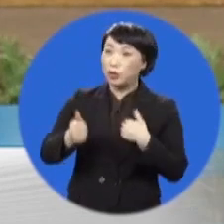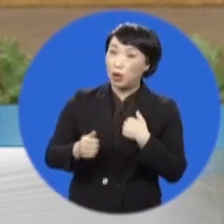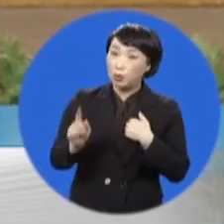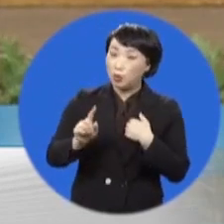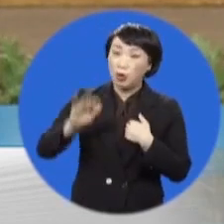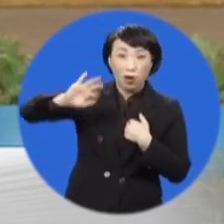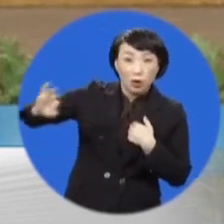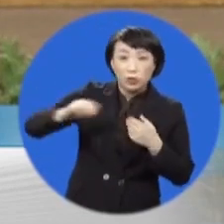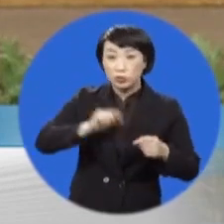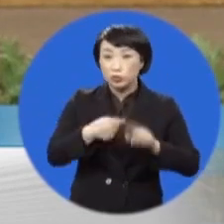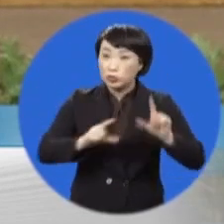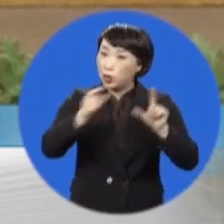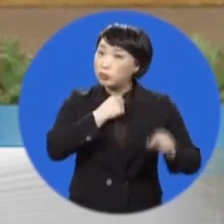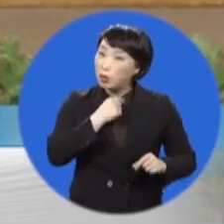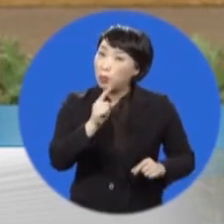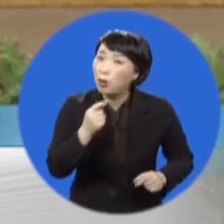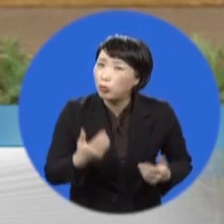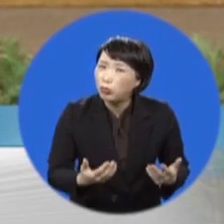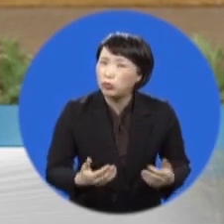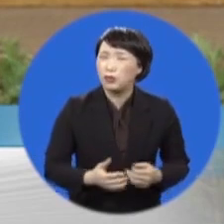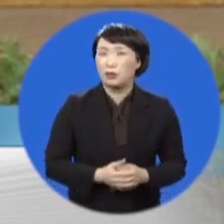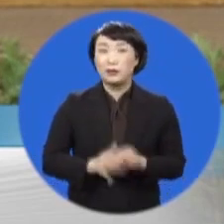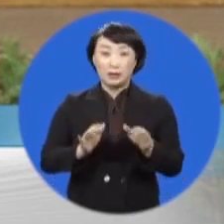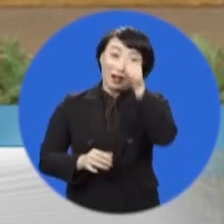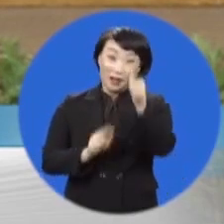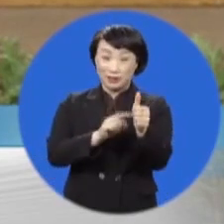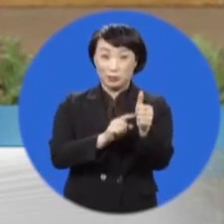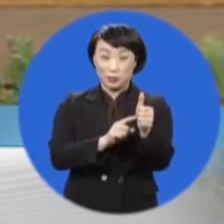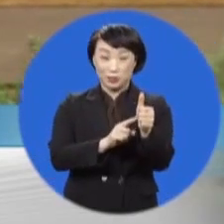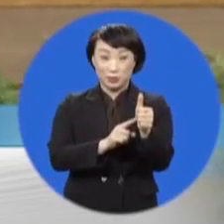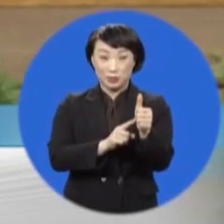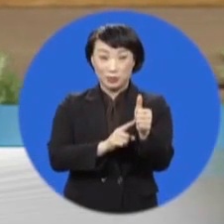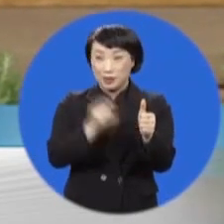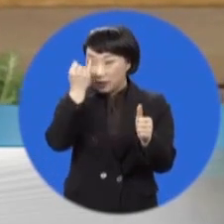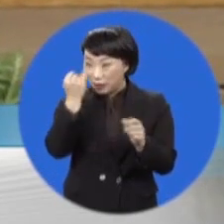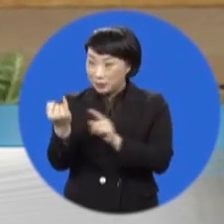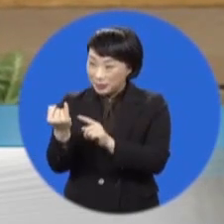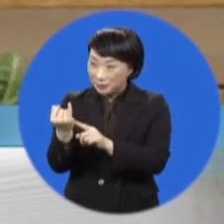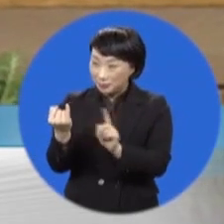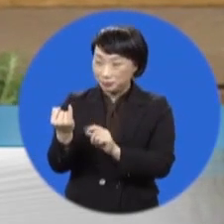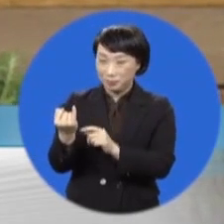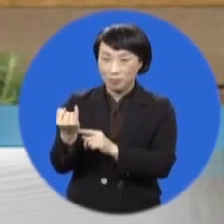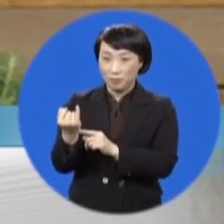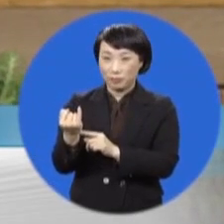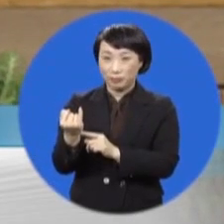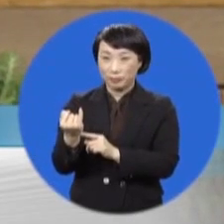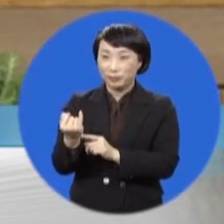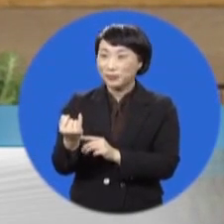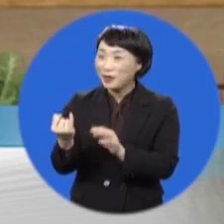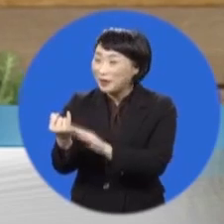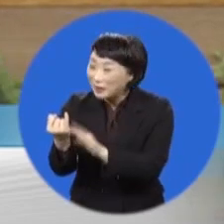내가 수수로 하겠다고 말한 자 아담도 야 하 와야 왜